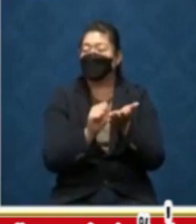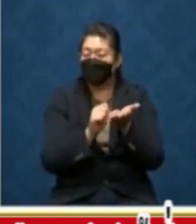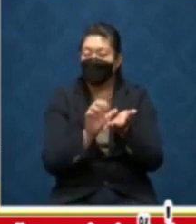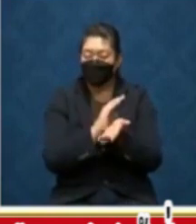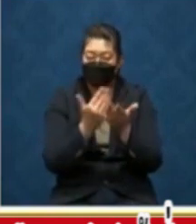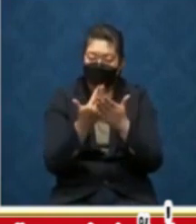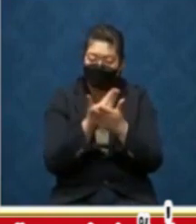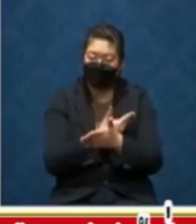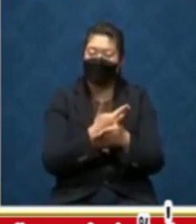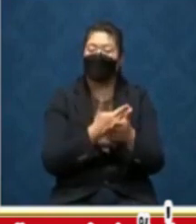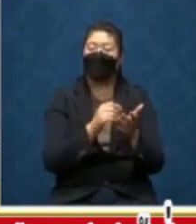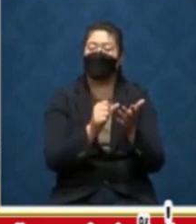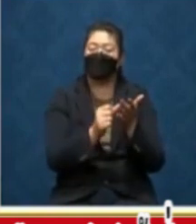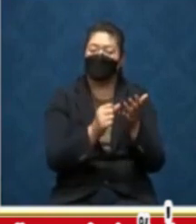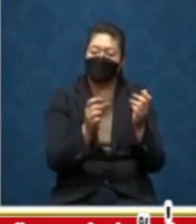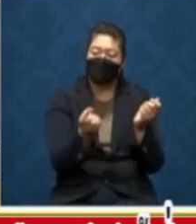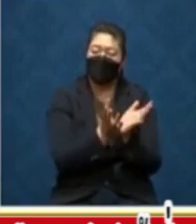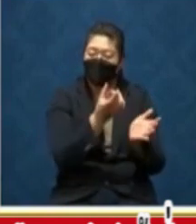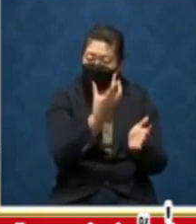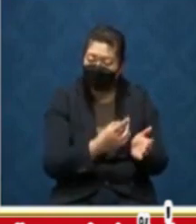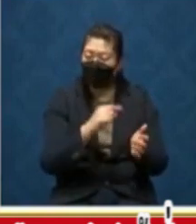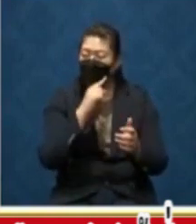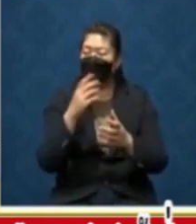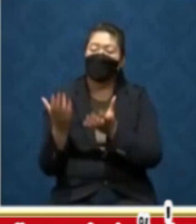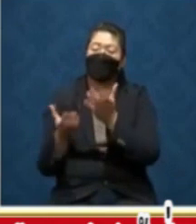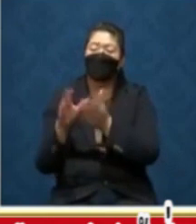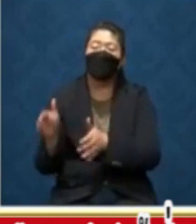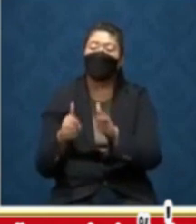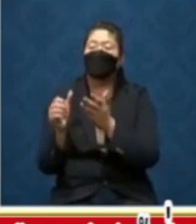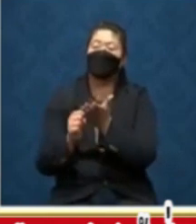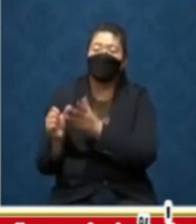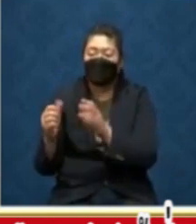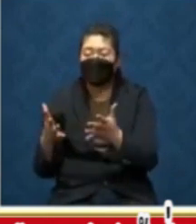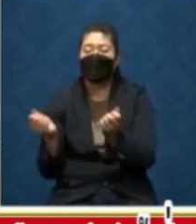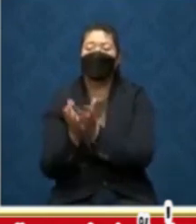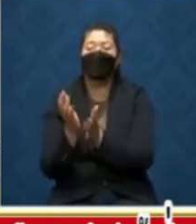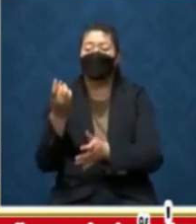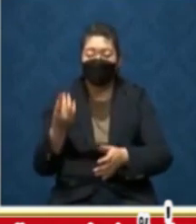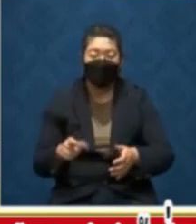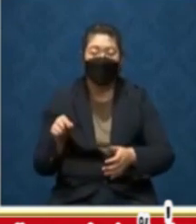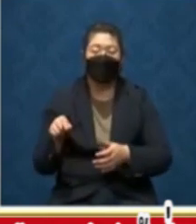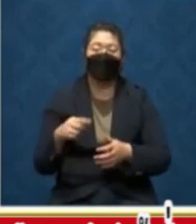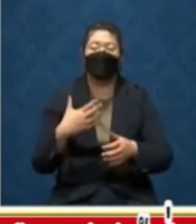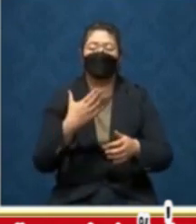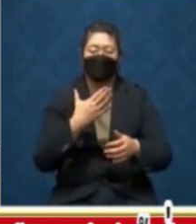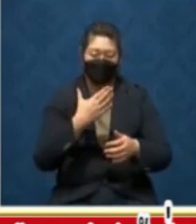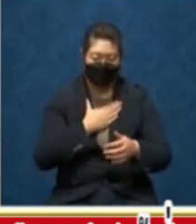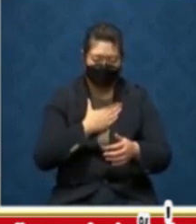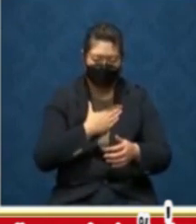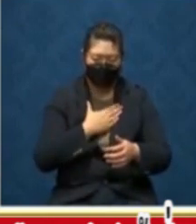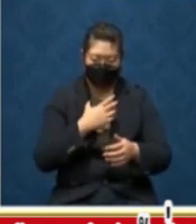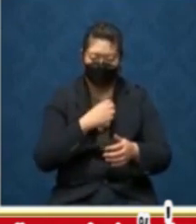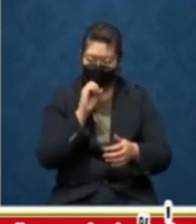แต่ทำให้ปฏิรูปสิมันเสียหายแล้วควรปฏิรูปหรือไม่ผมเองย้ำอีกทีว่า